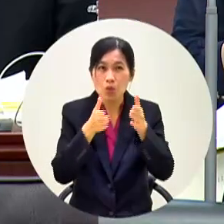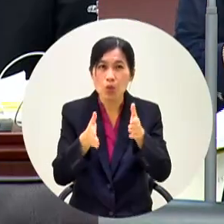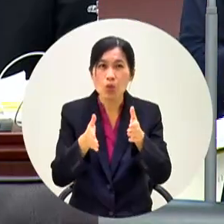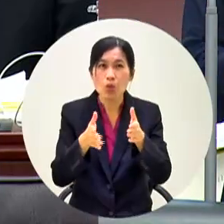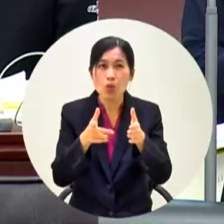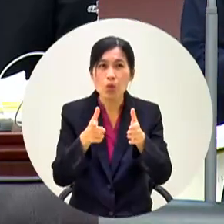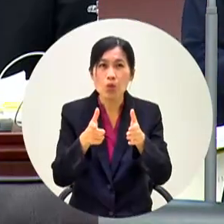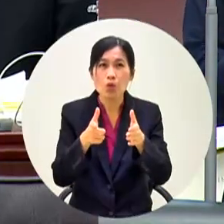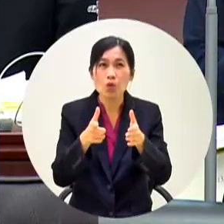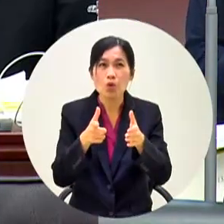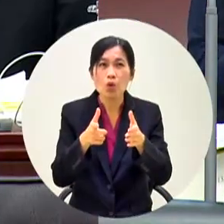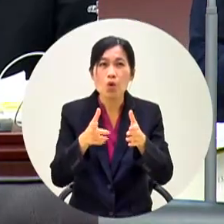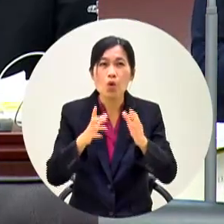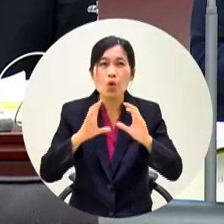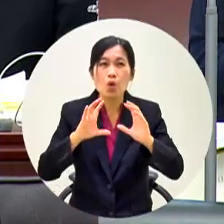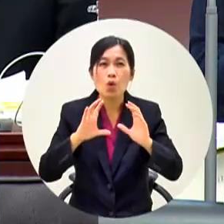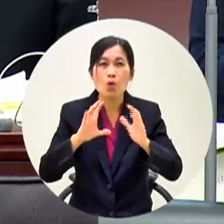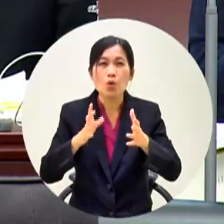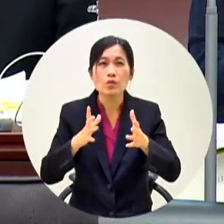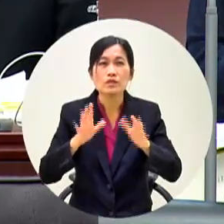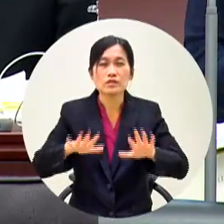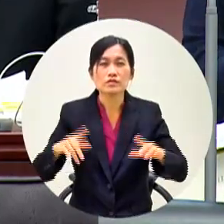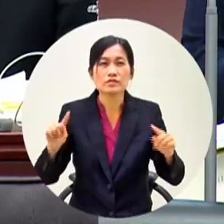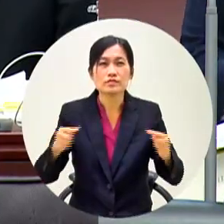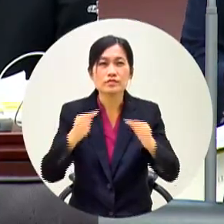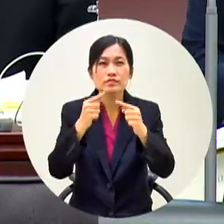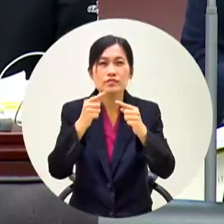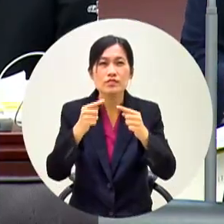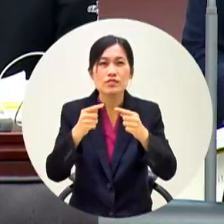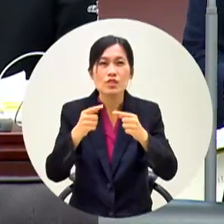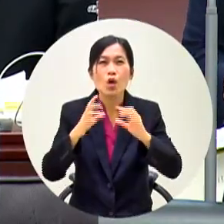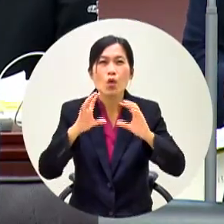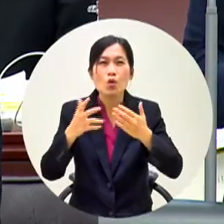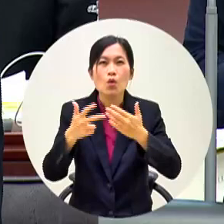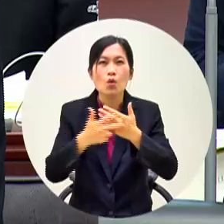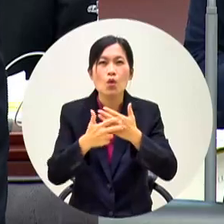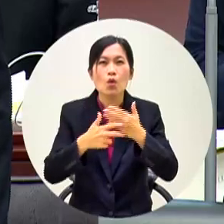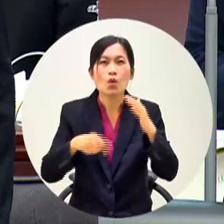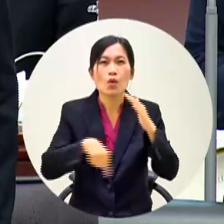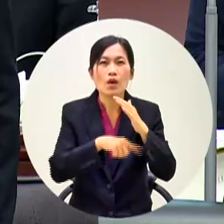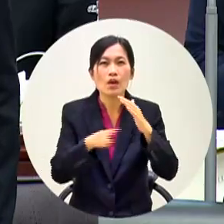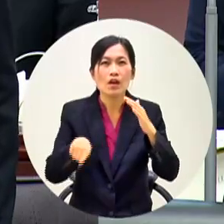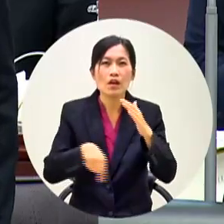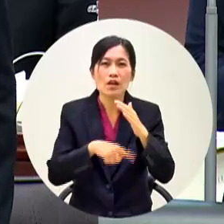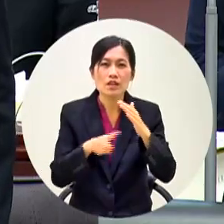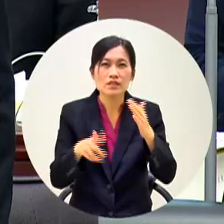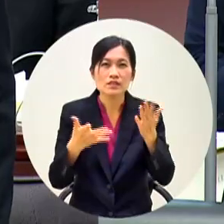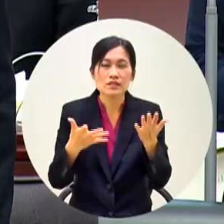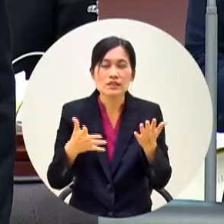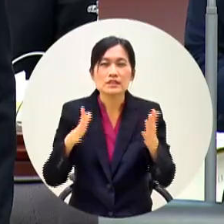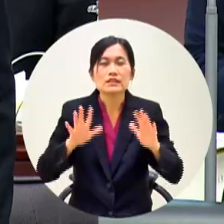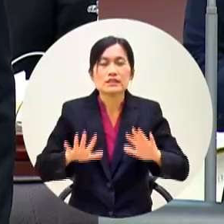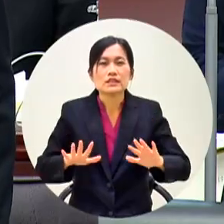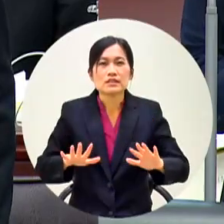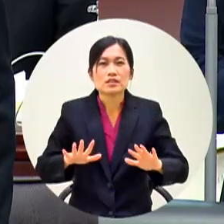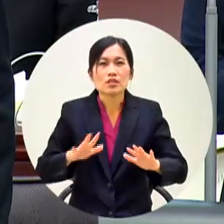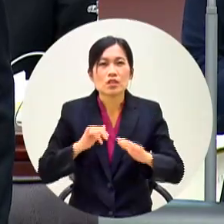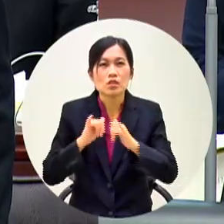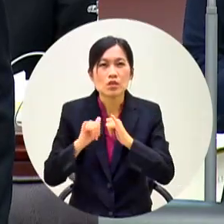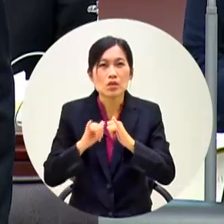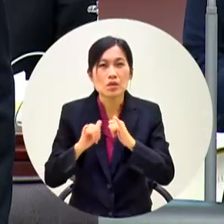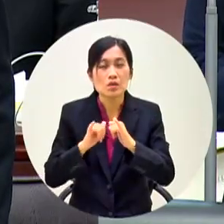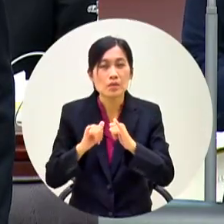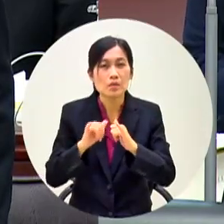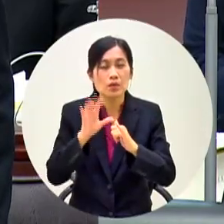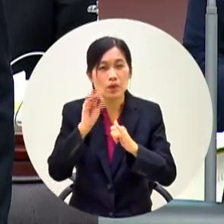国务院也有一个计划在做。 如果可以，更积极的， 国家卫生研究院有一个计划在做， 能够让所有的这些居民做健康的医疗保